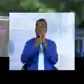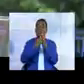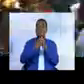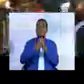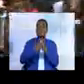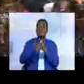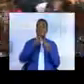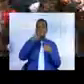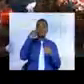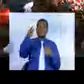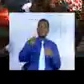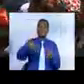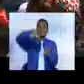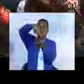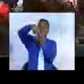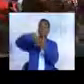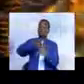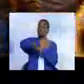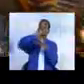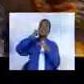debout.